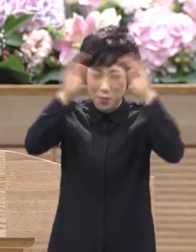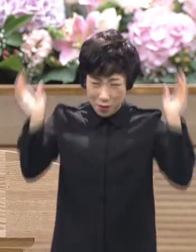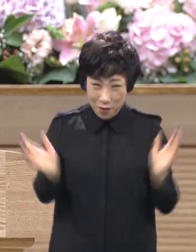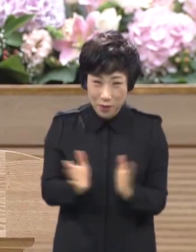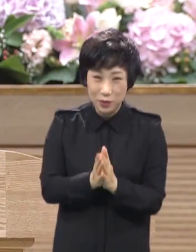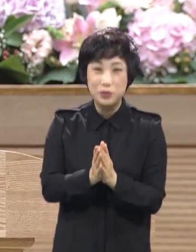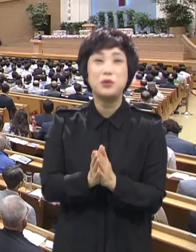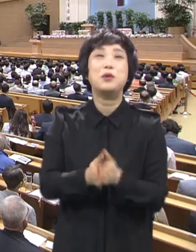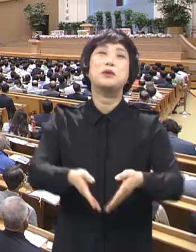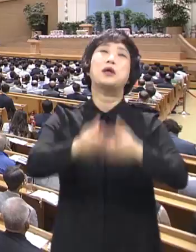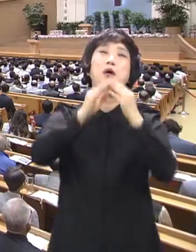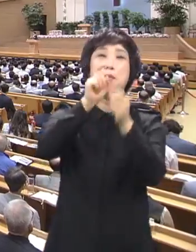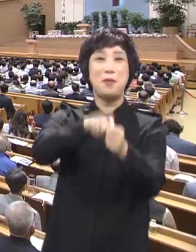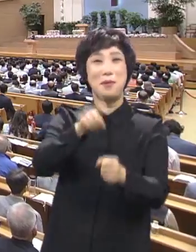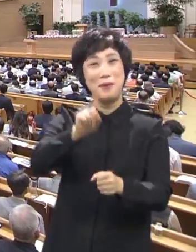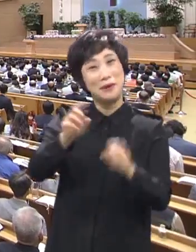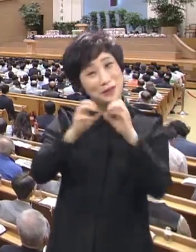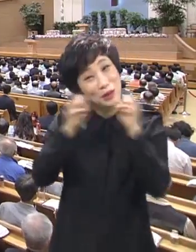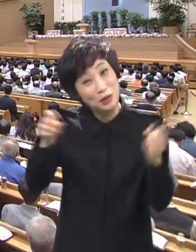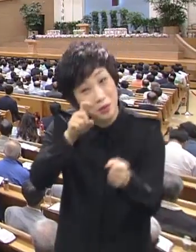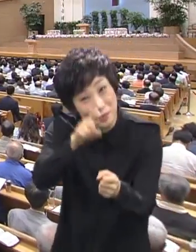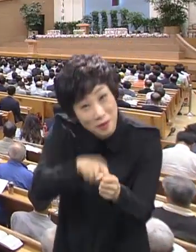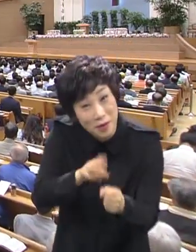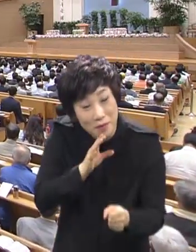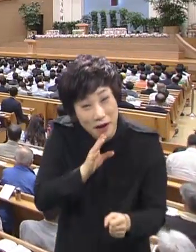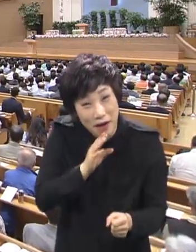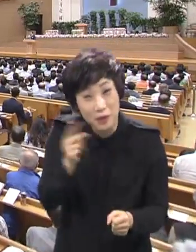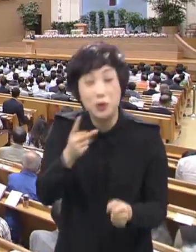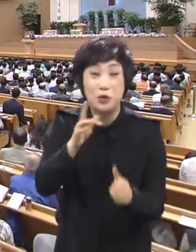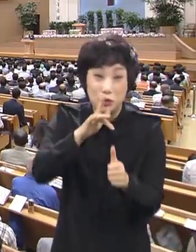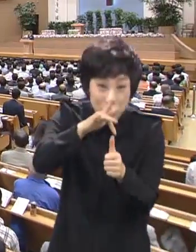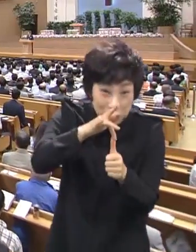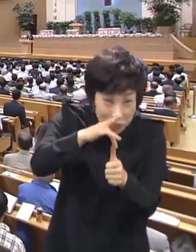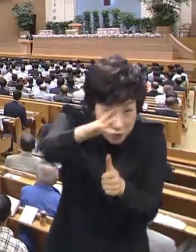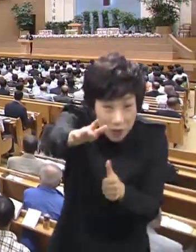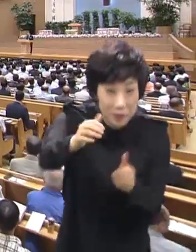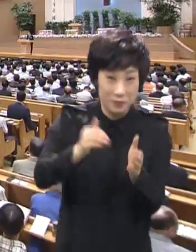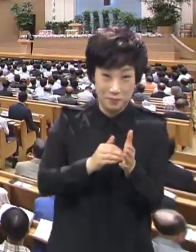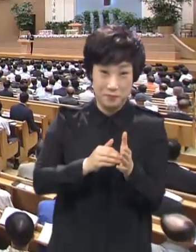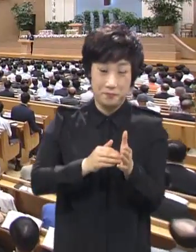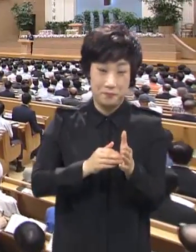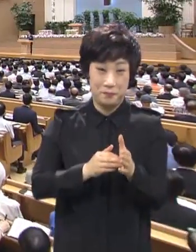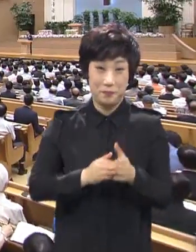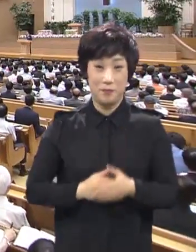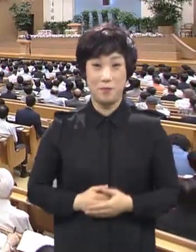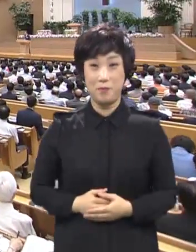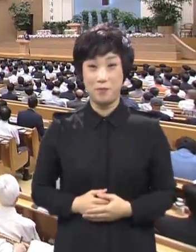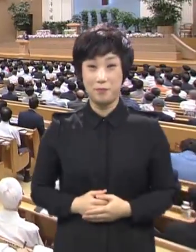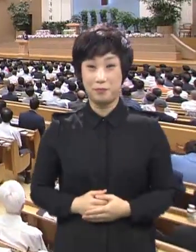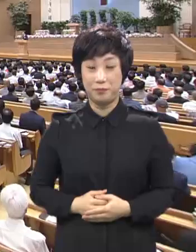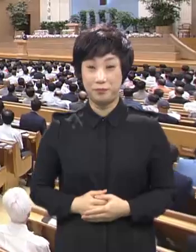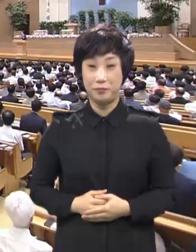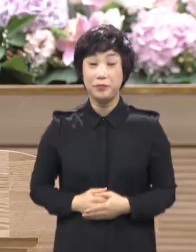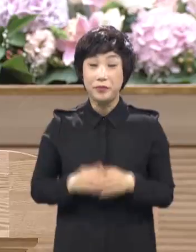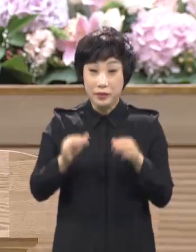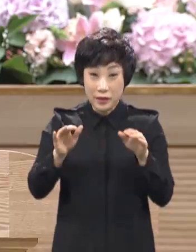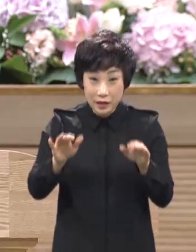위하여 세웠노라. 그리고 귀신을 쫓아내버리고